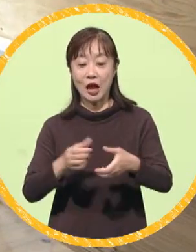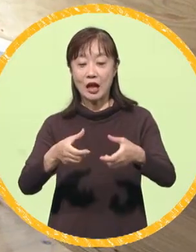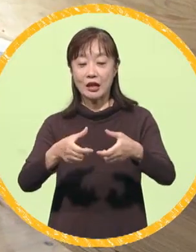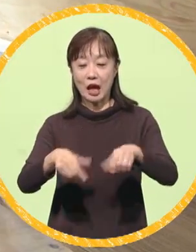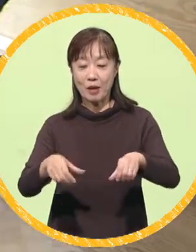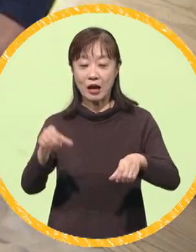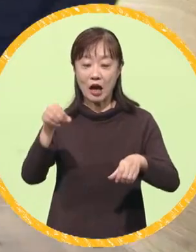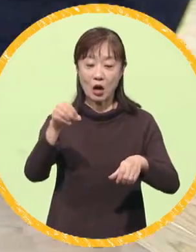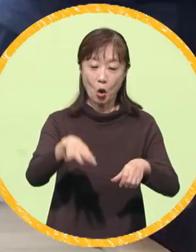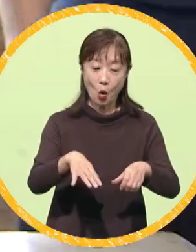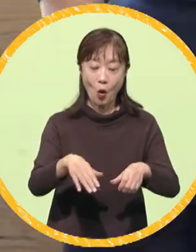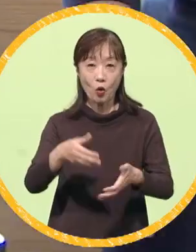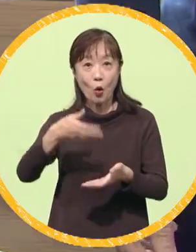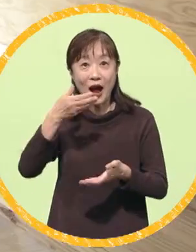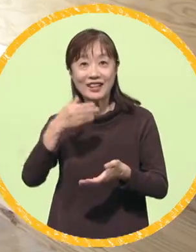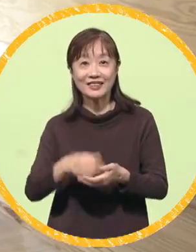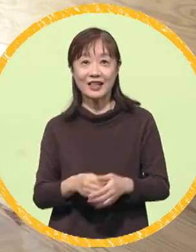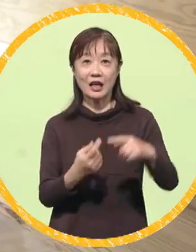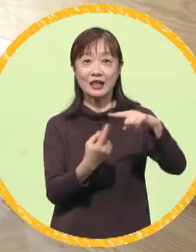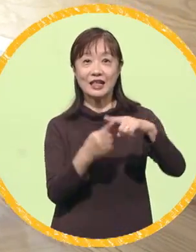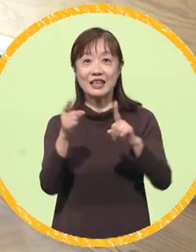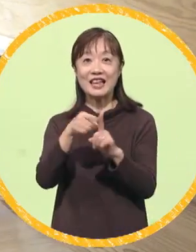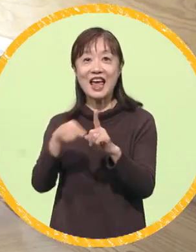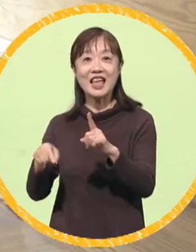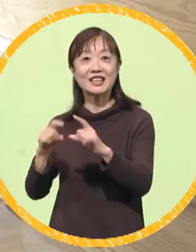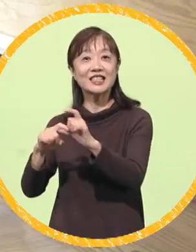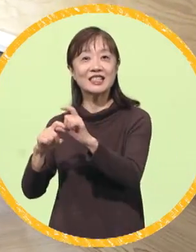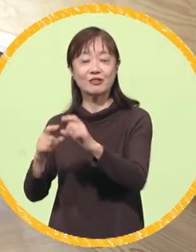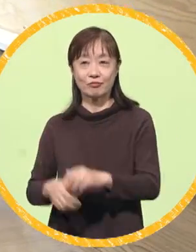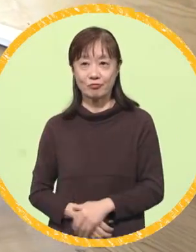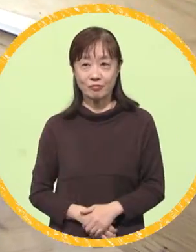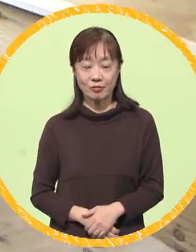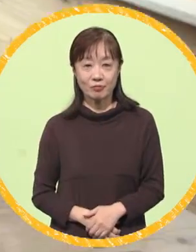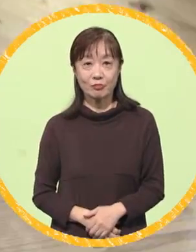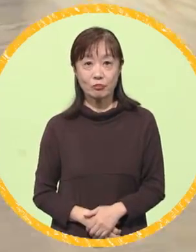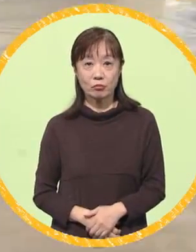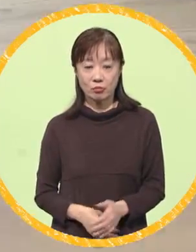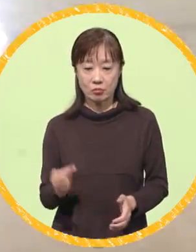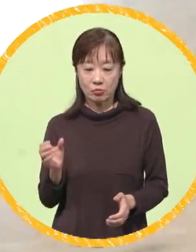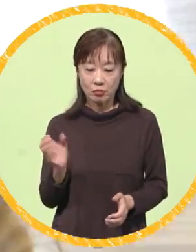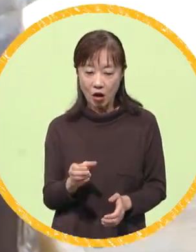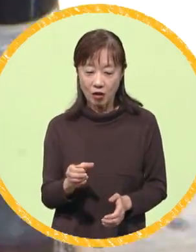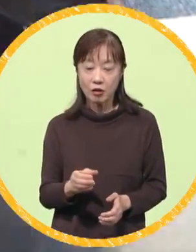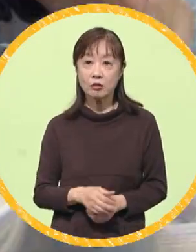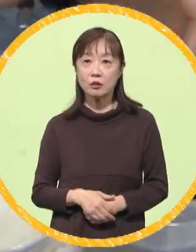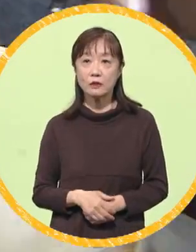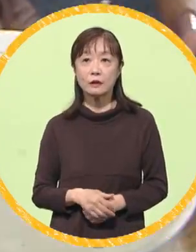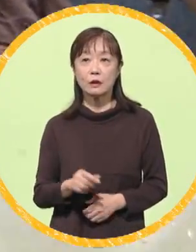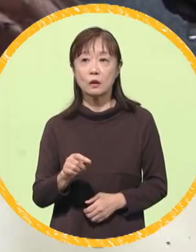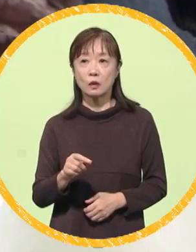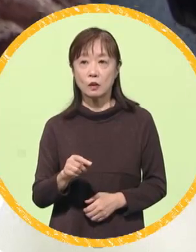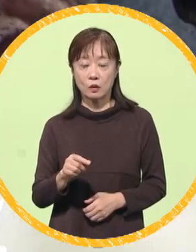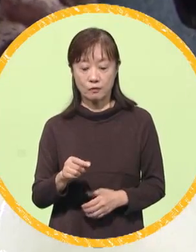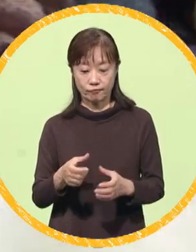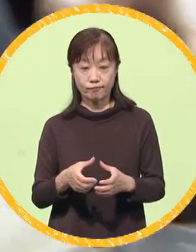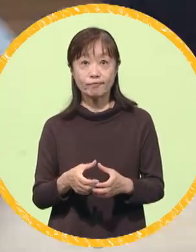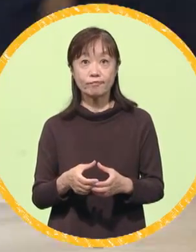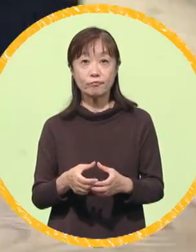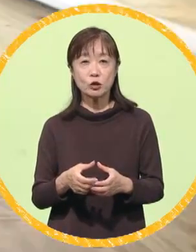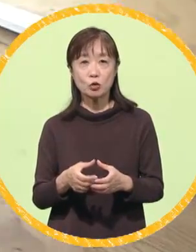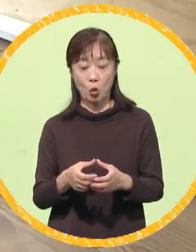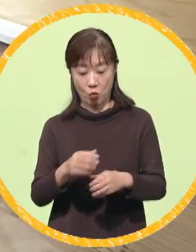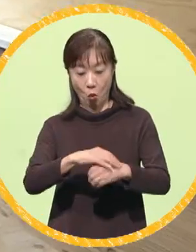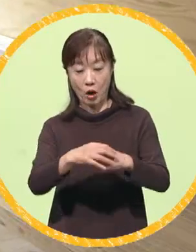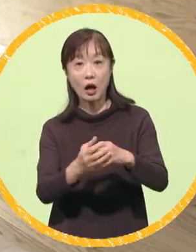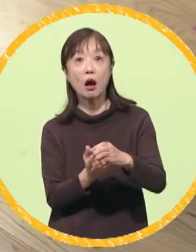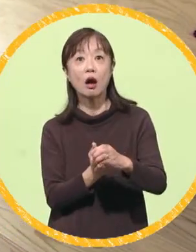飯 TKG ですね。すごい、卵割るの緊張するな。 で、 はい、 ここにやるうちの卵